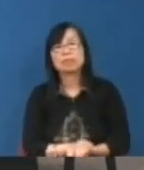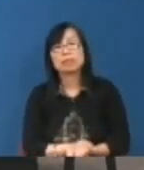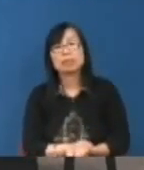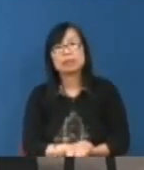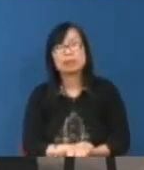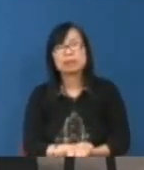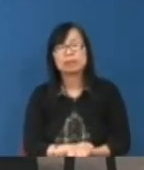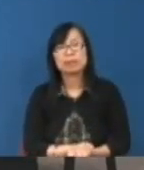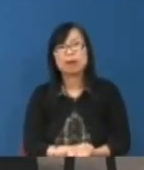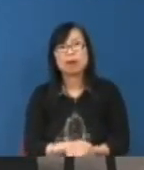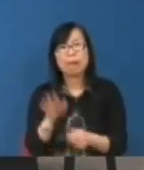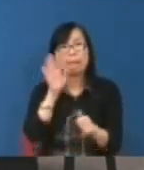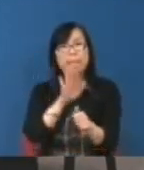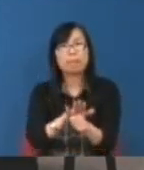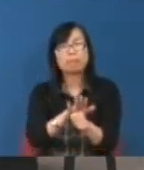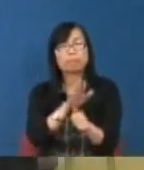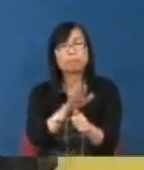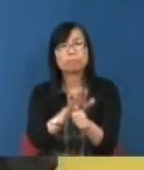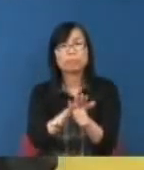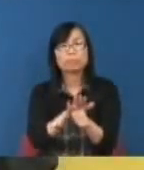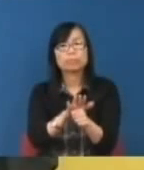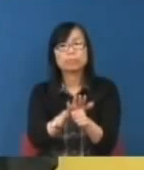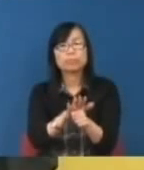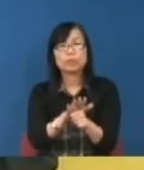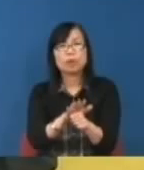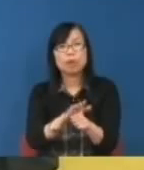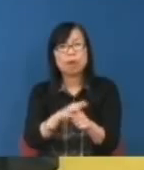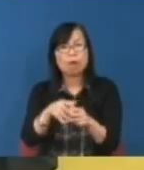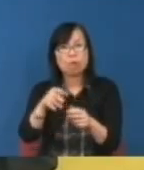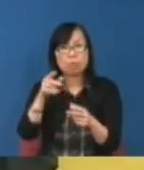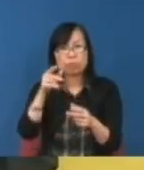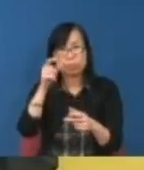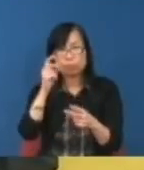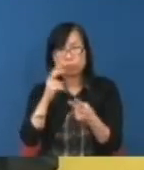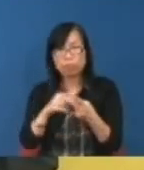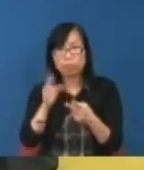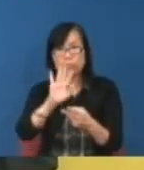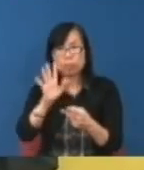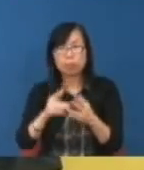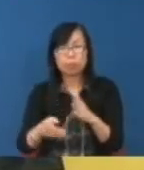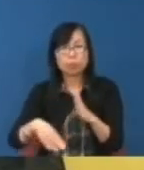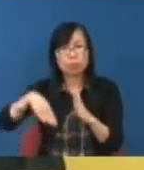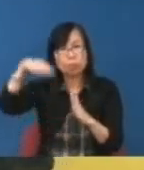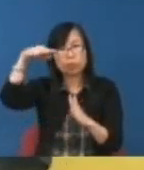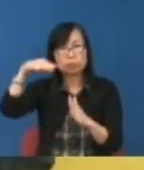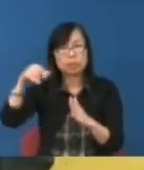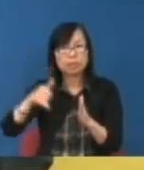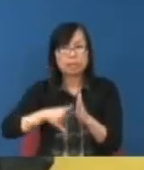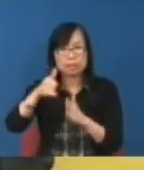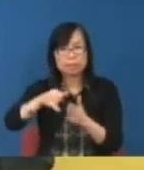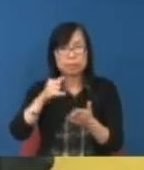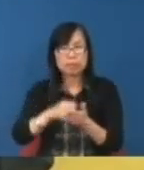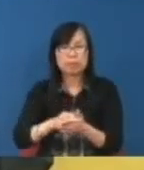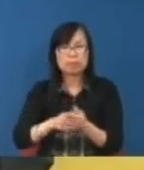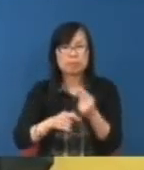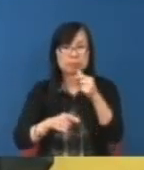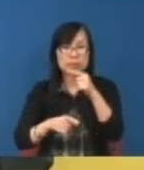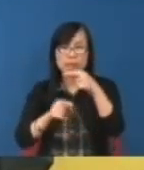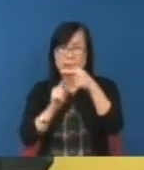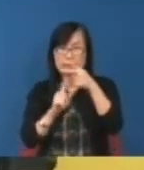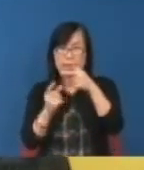公呢、這個保障呢個公屋居民嗰個租金唔會高過入息上限嘅十分之一啦，係